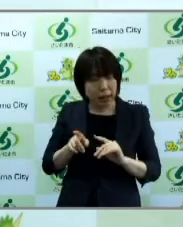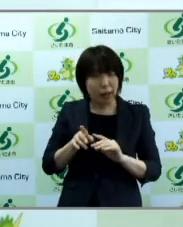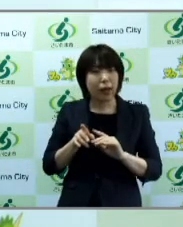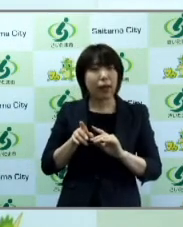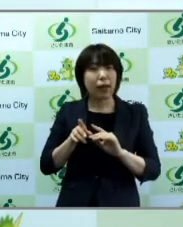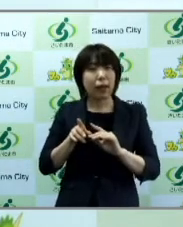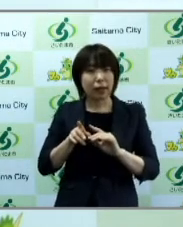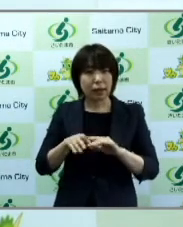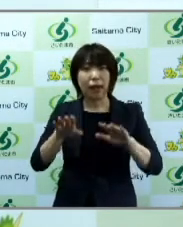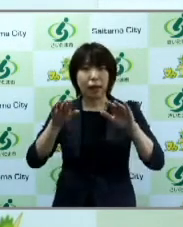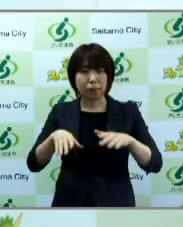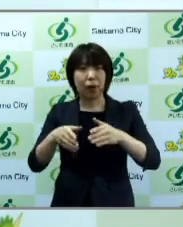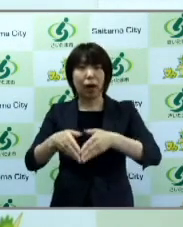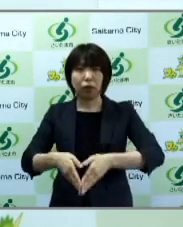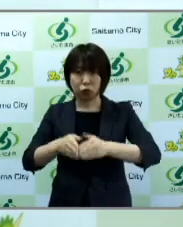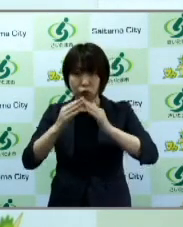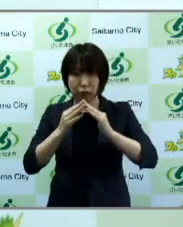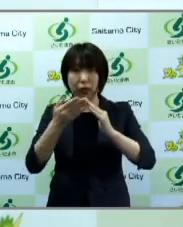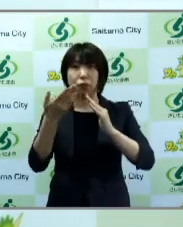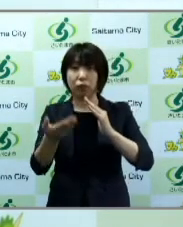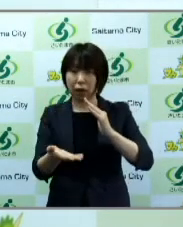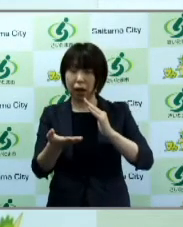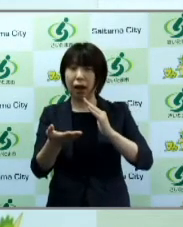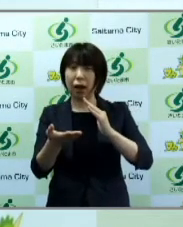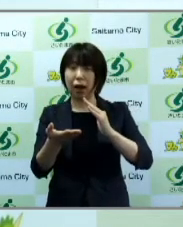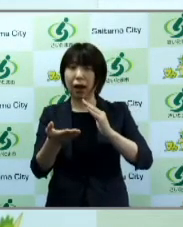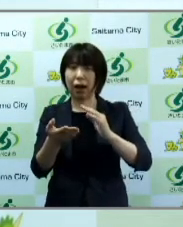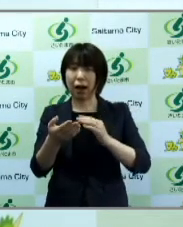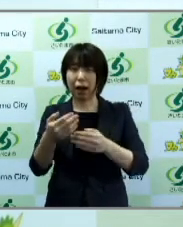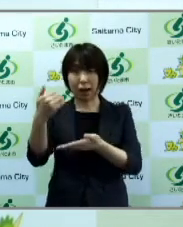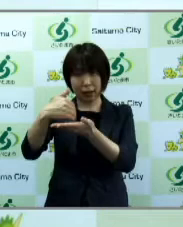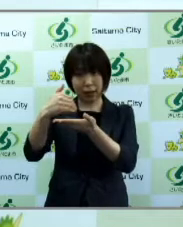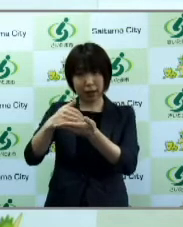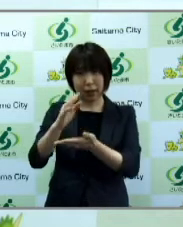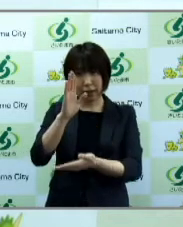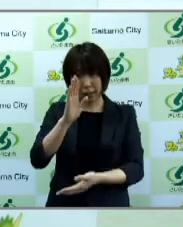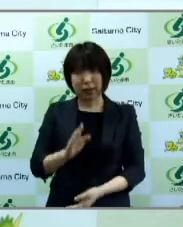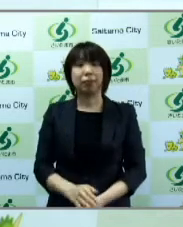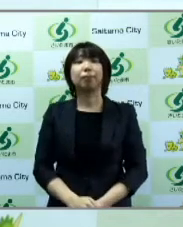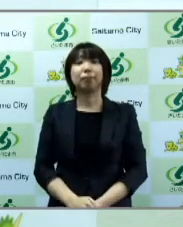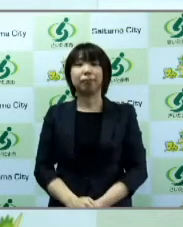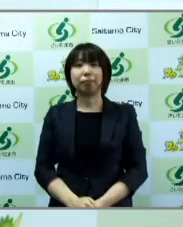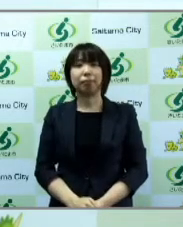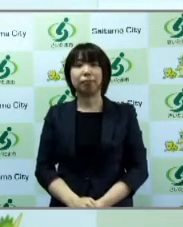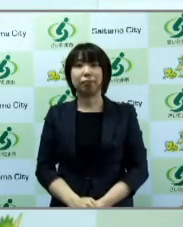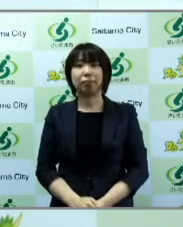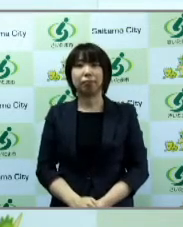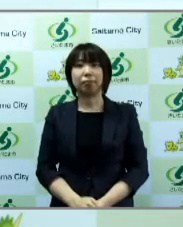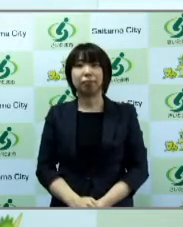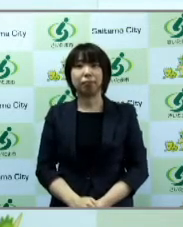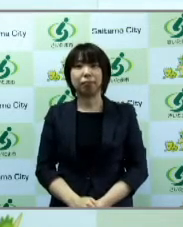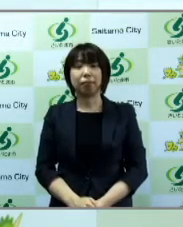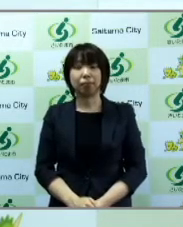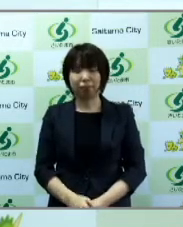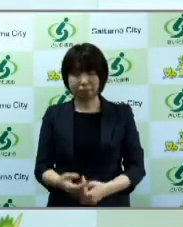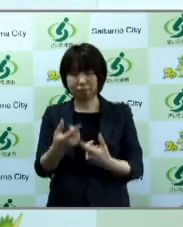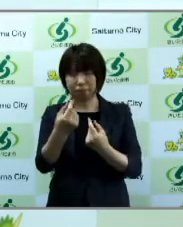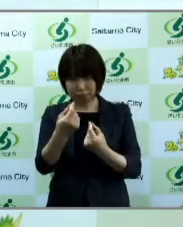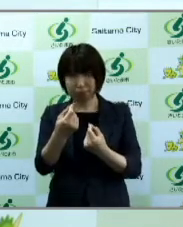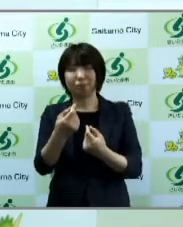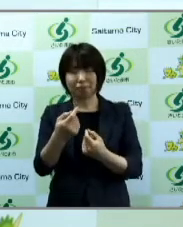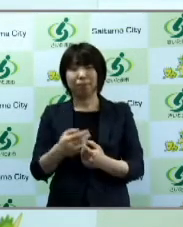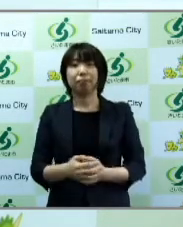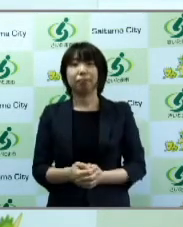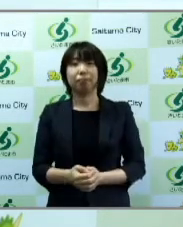たのかというところを教えていただきたいです。 はい、まあ、あのまさに 目的は今あのお話しされ